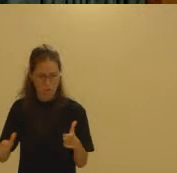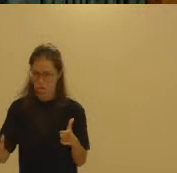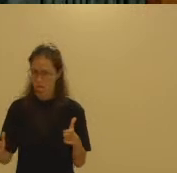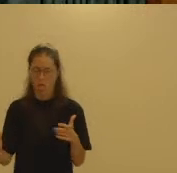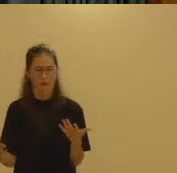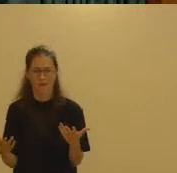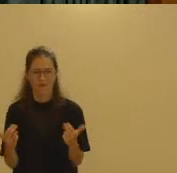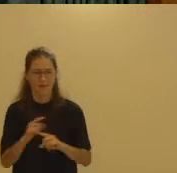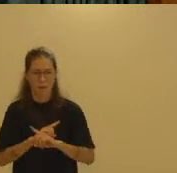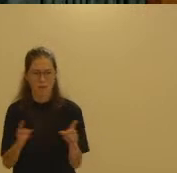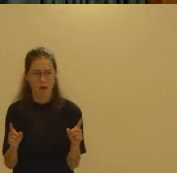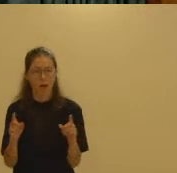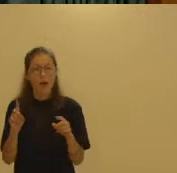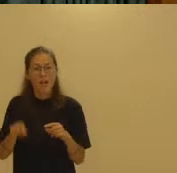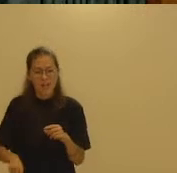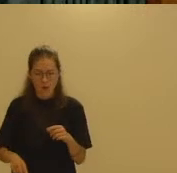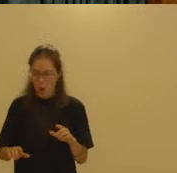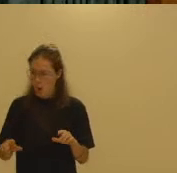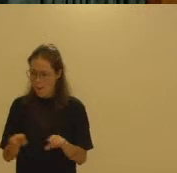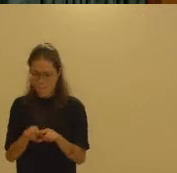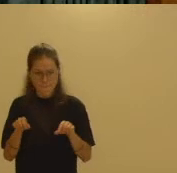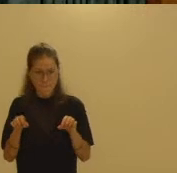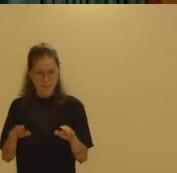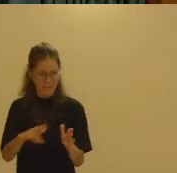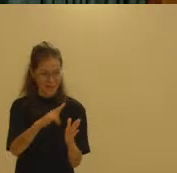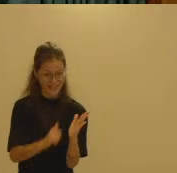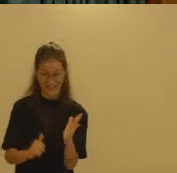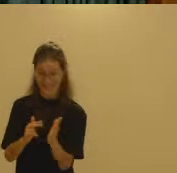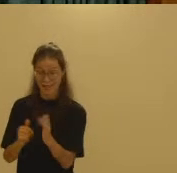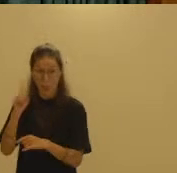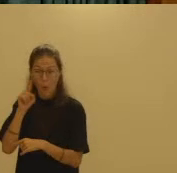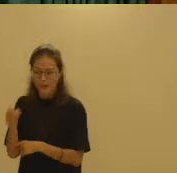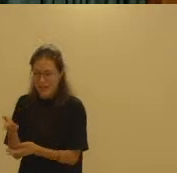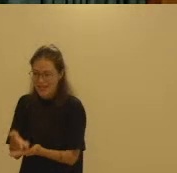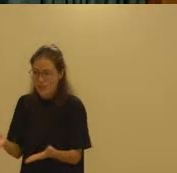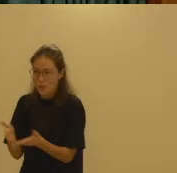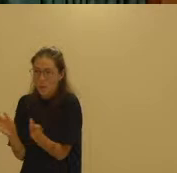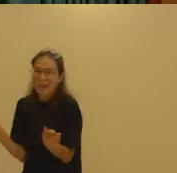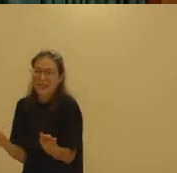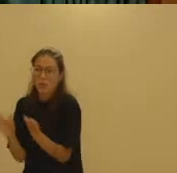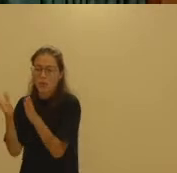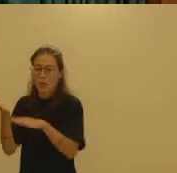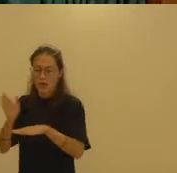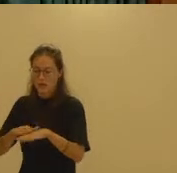signée en simultané pour éviter que le cas particulier devienne un cas général, quoi.